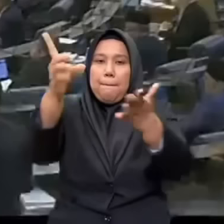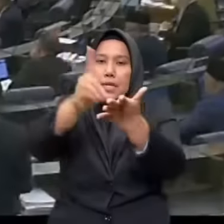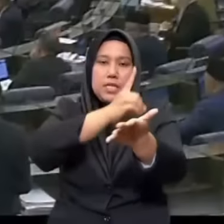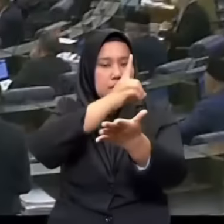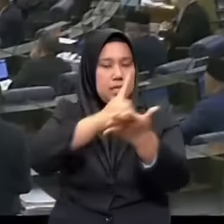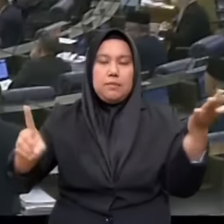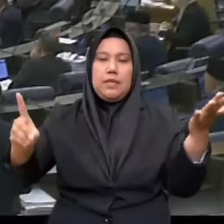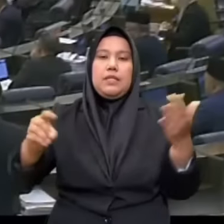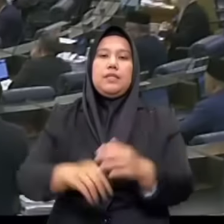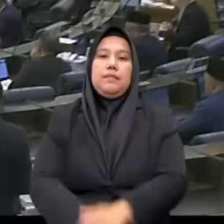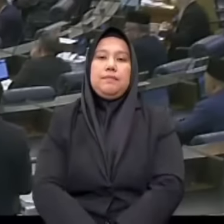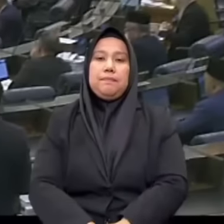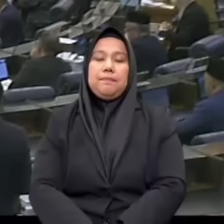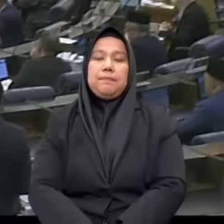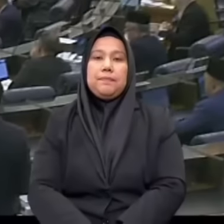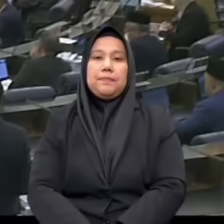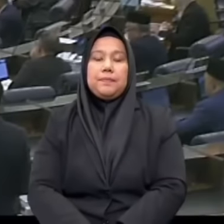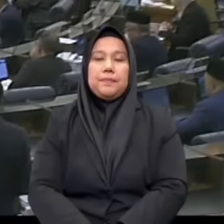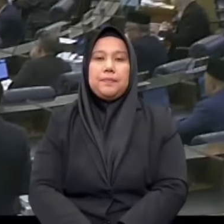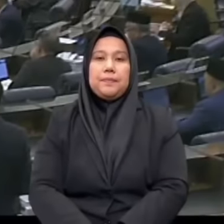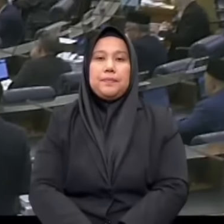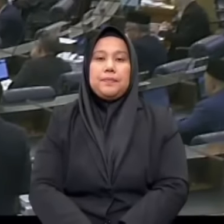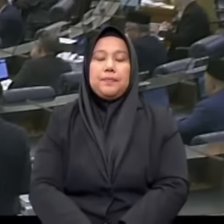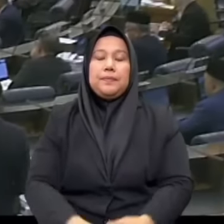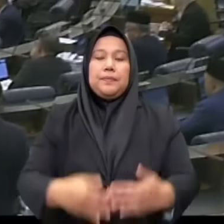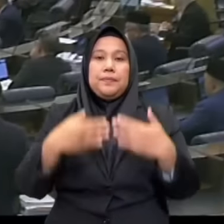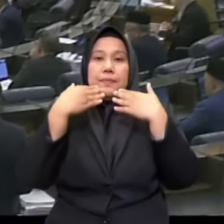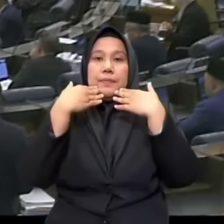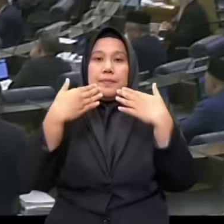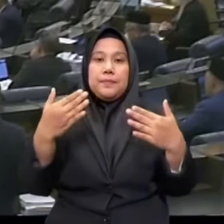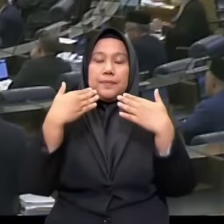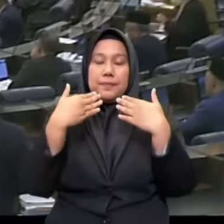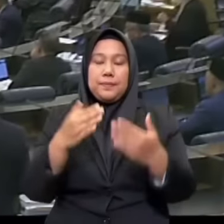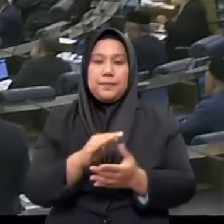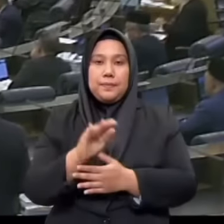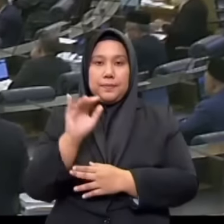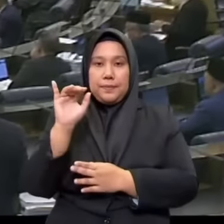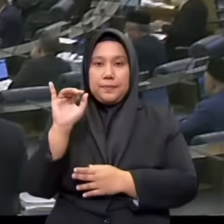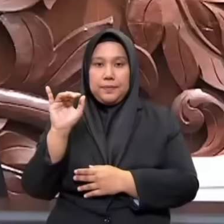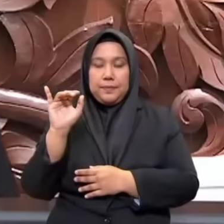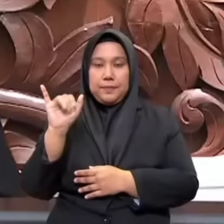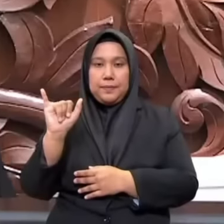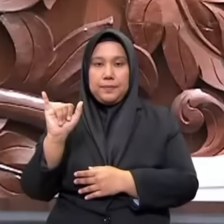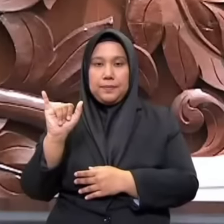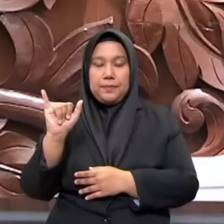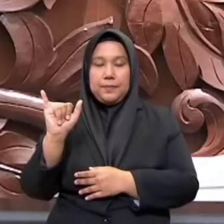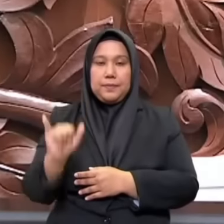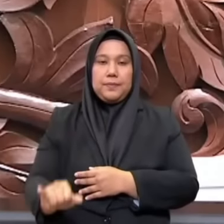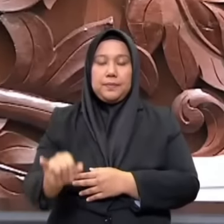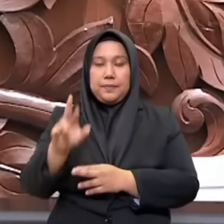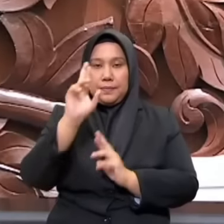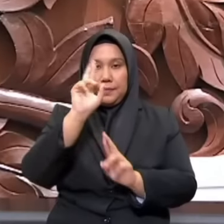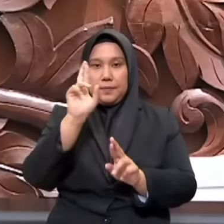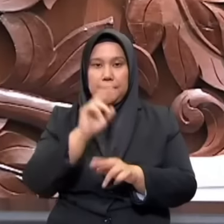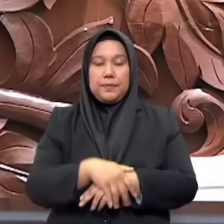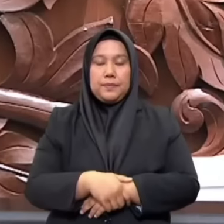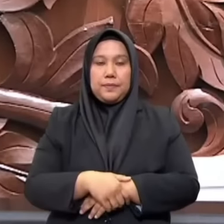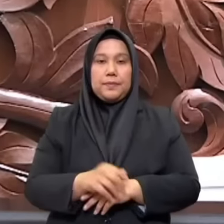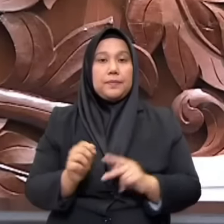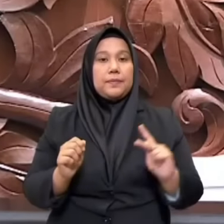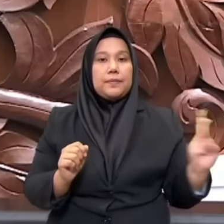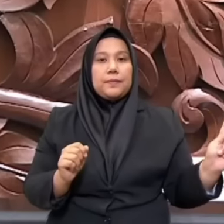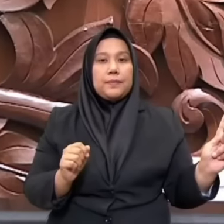kasih Yang Berhormat. Bagi pihak sebelah kiri, saya silakan Yang